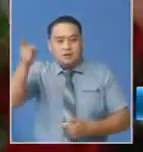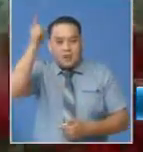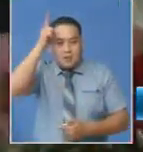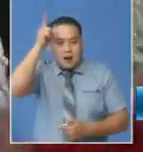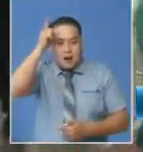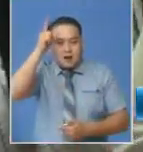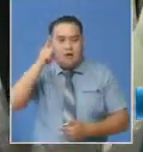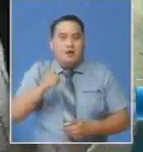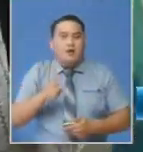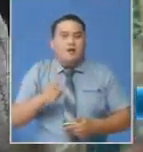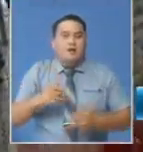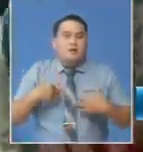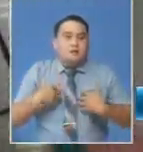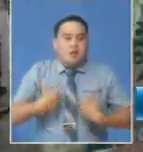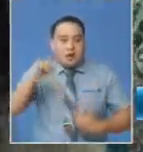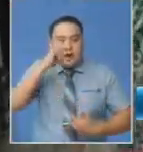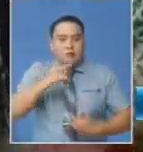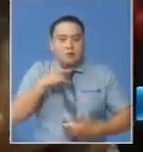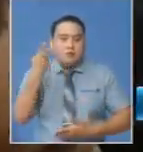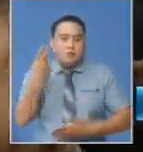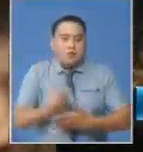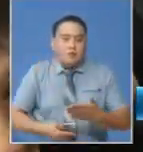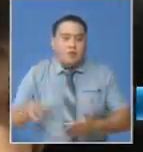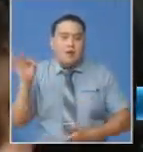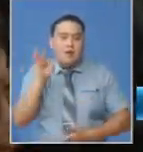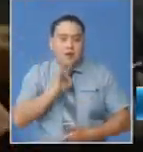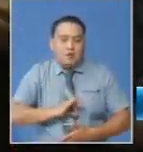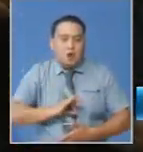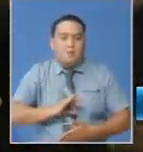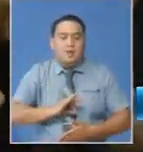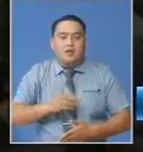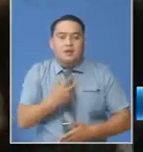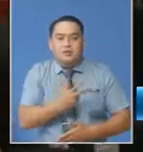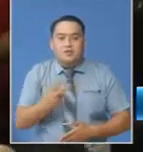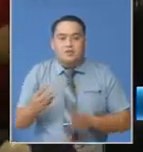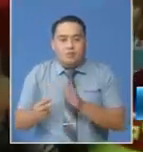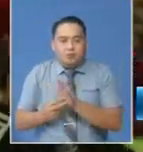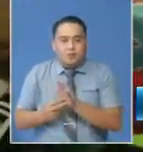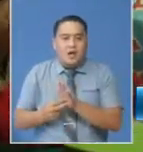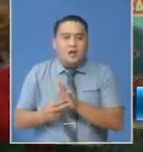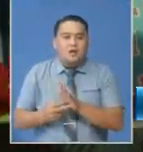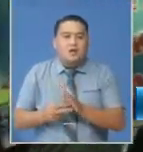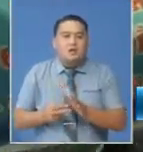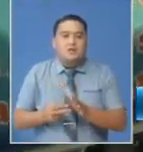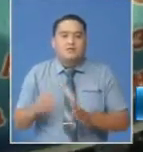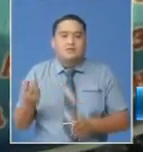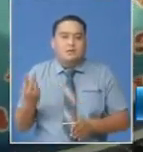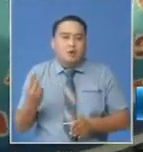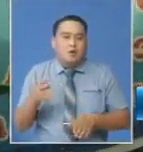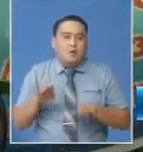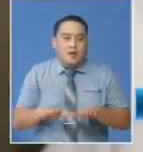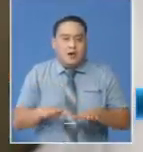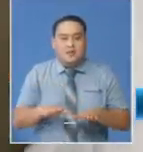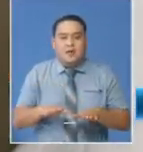представитель Германии Франк Штеблер. К сожалению, казахстанец уступил ему по очкам 3-8. На своем пути к серебру